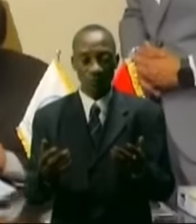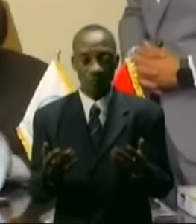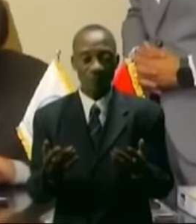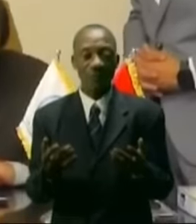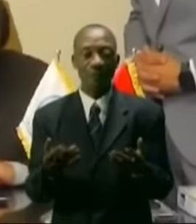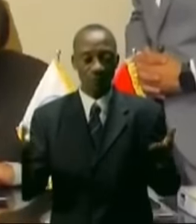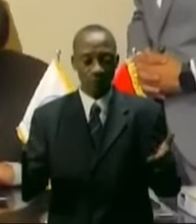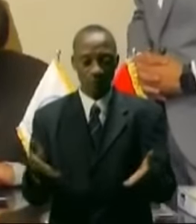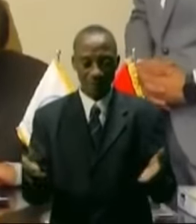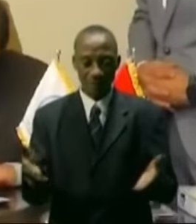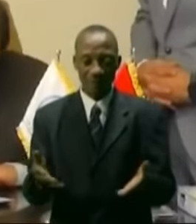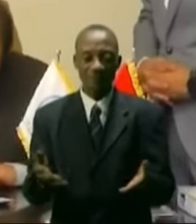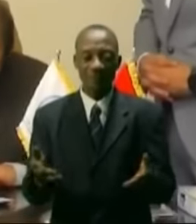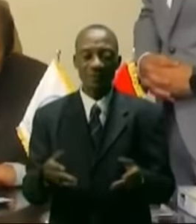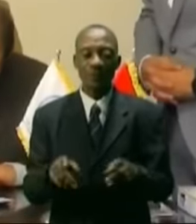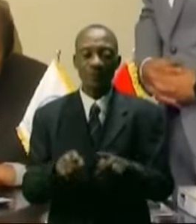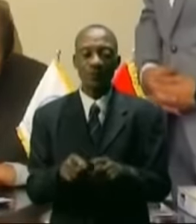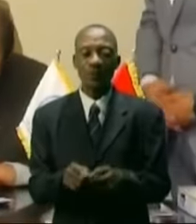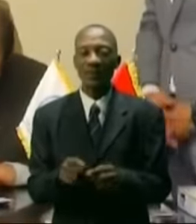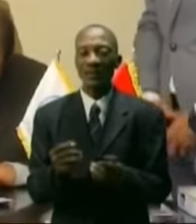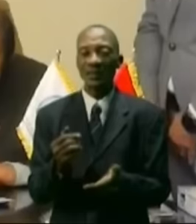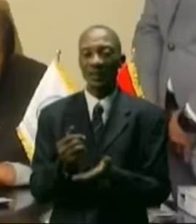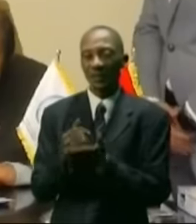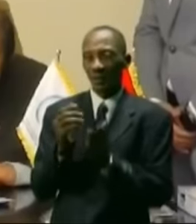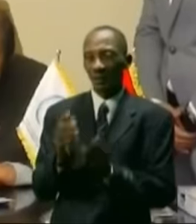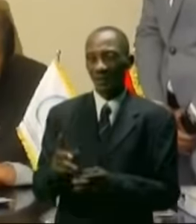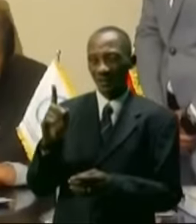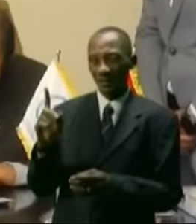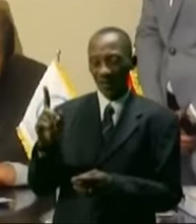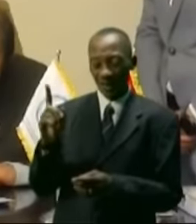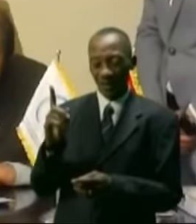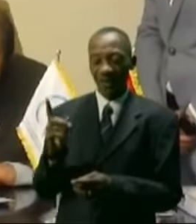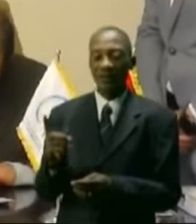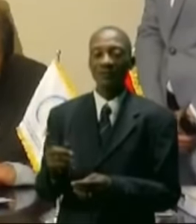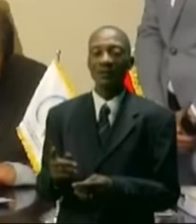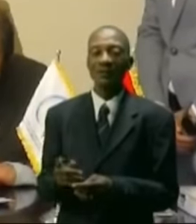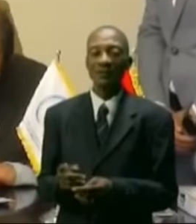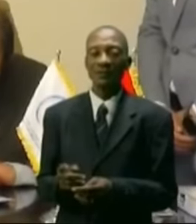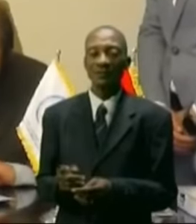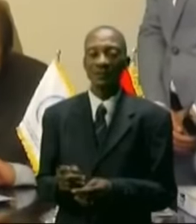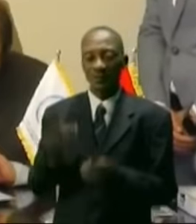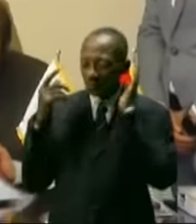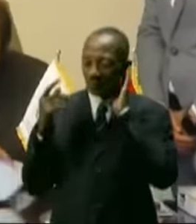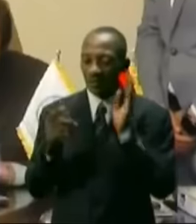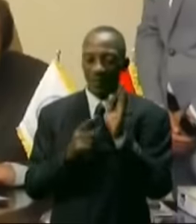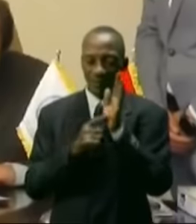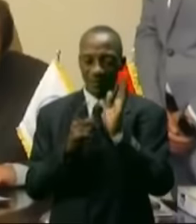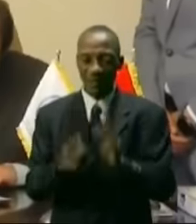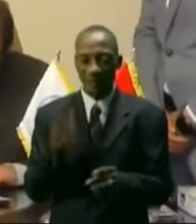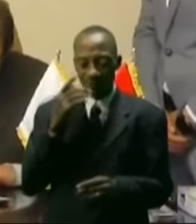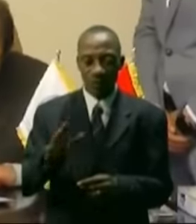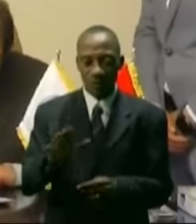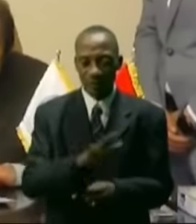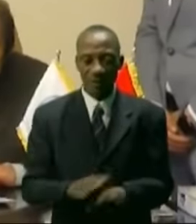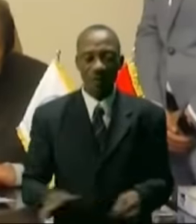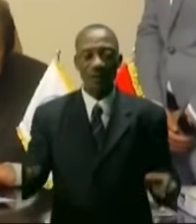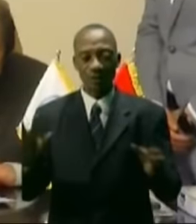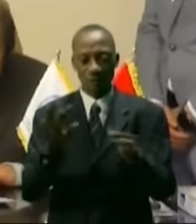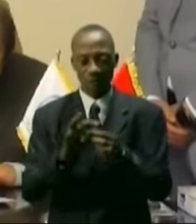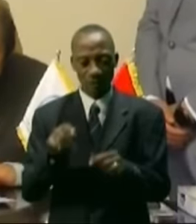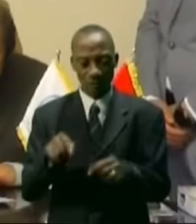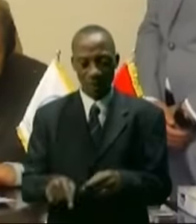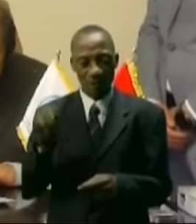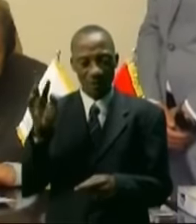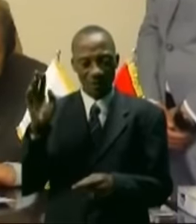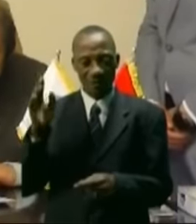présence de l'ambassadeur congolais en Égypte, ainsi que son collègue égyptien au Congo-Kinshasa, signent virtuellement un